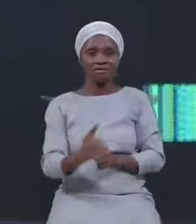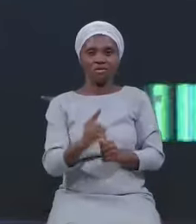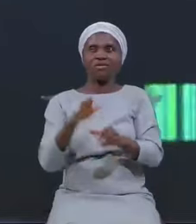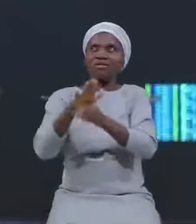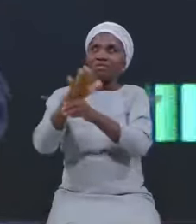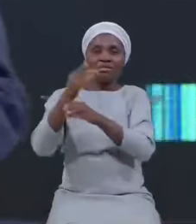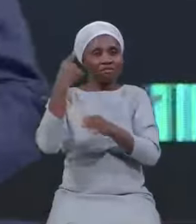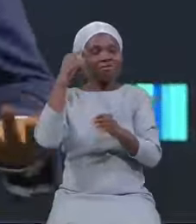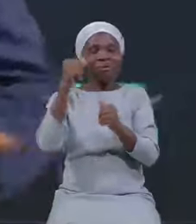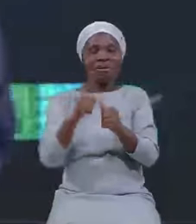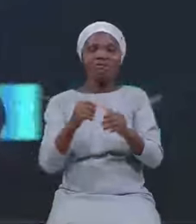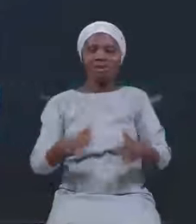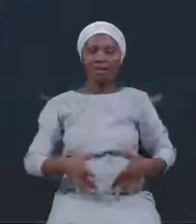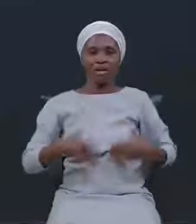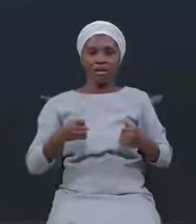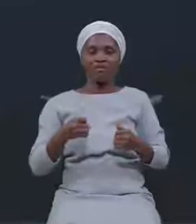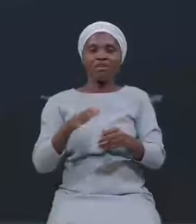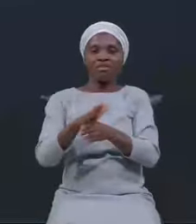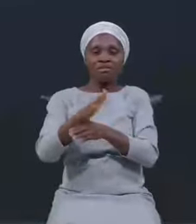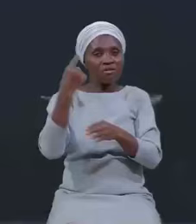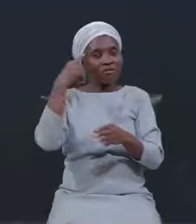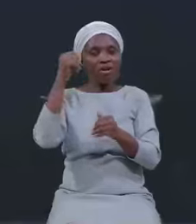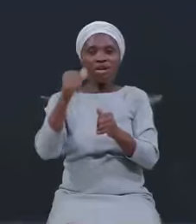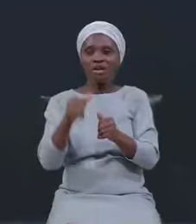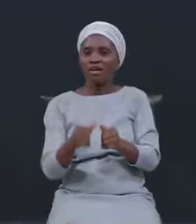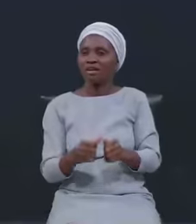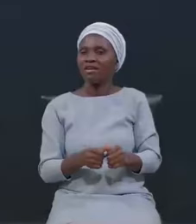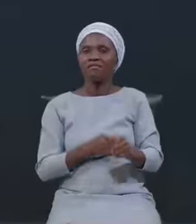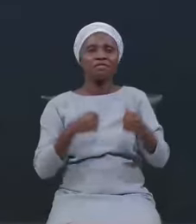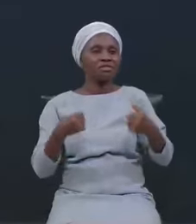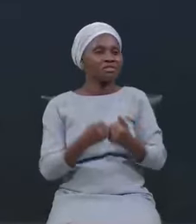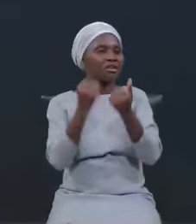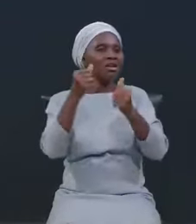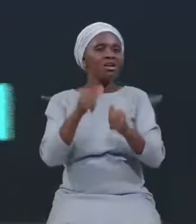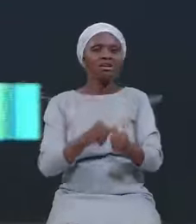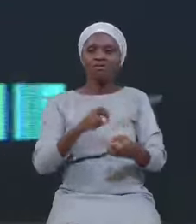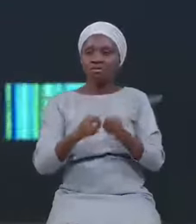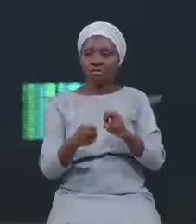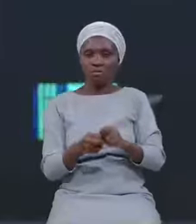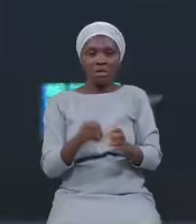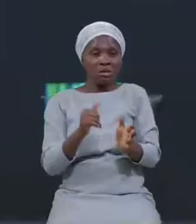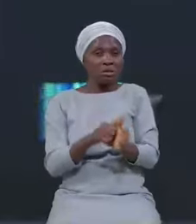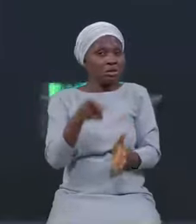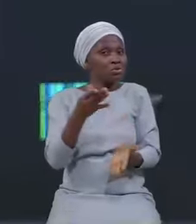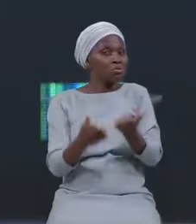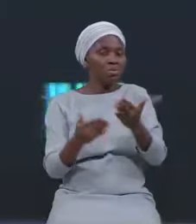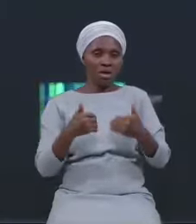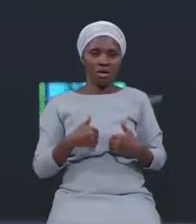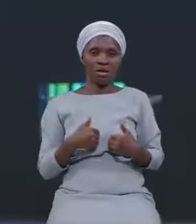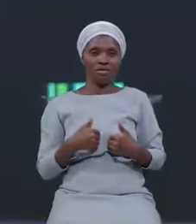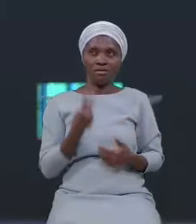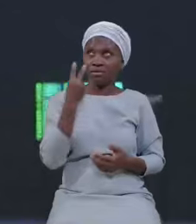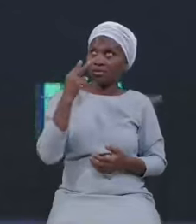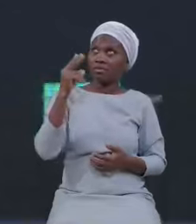suffisant pour tout défi, pour tout problème auquel tu es confronté. Voici l'agneau de Dieu